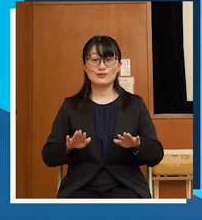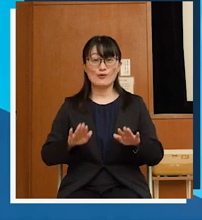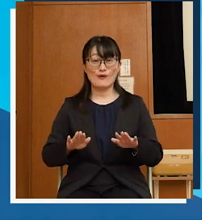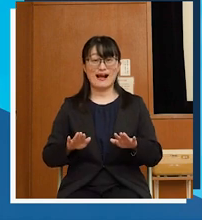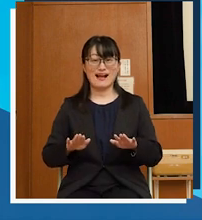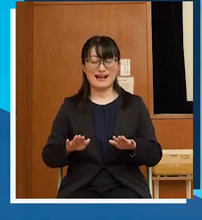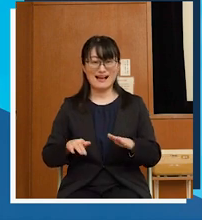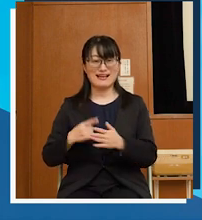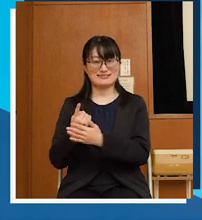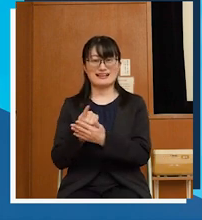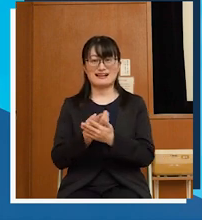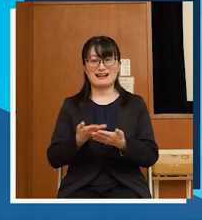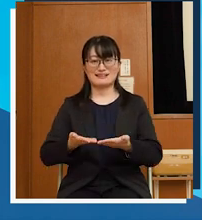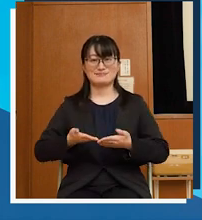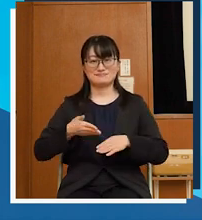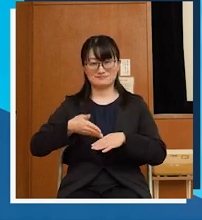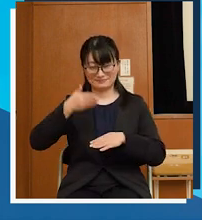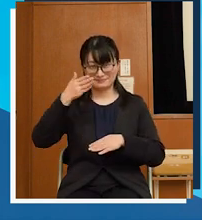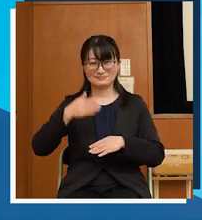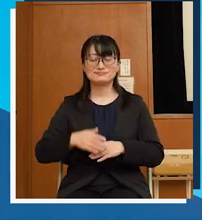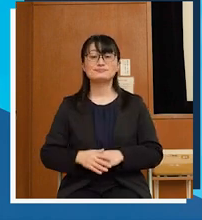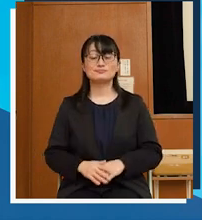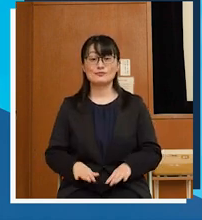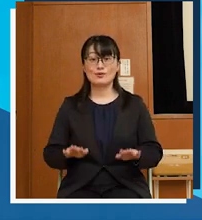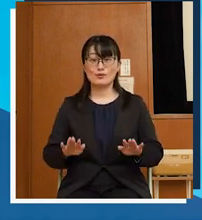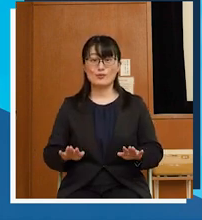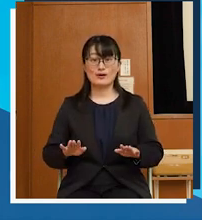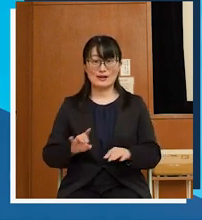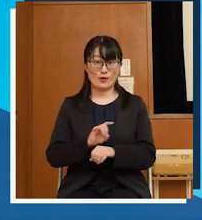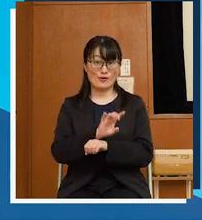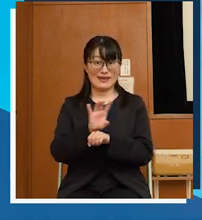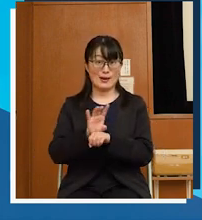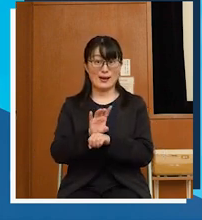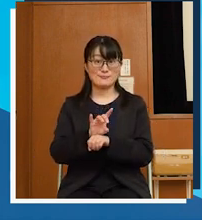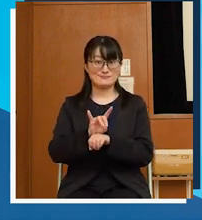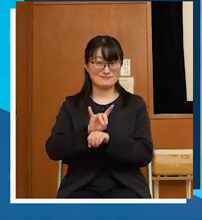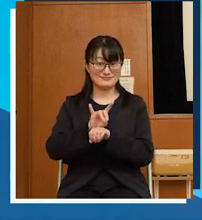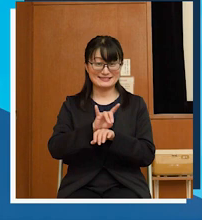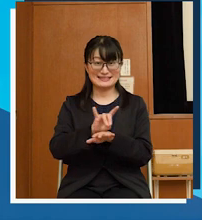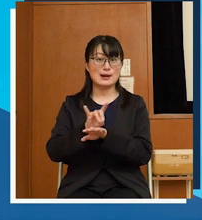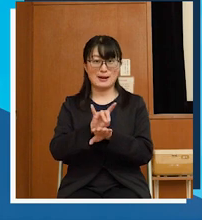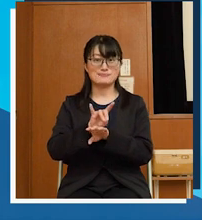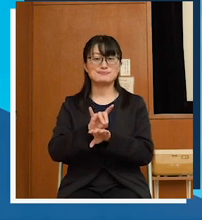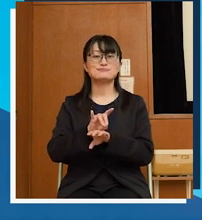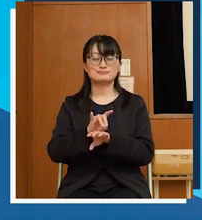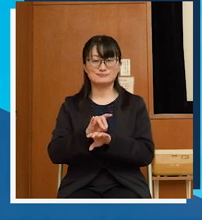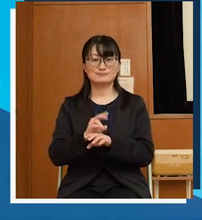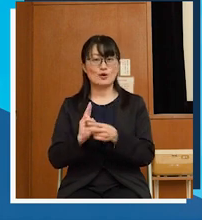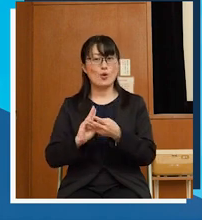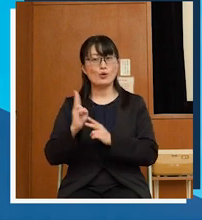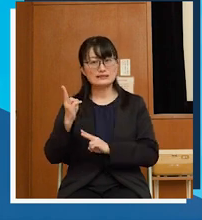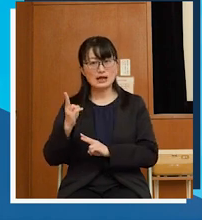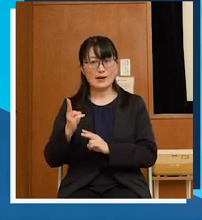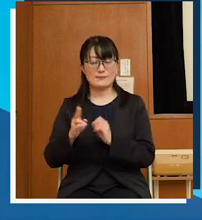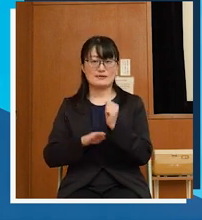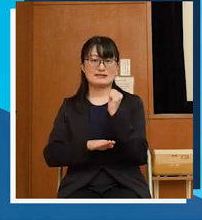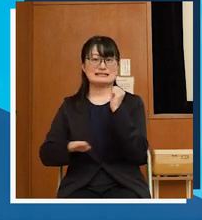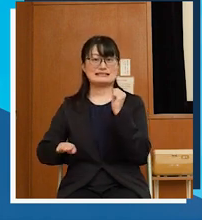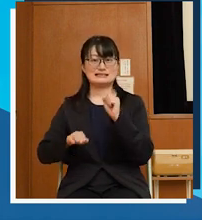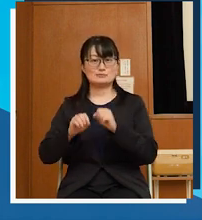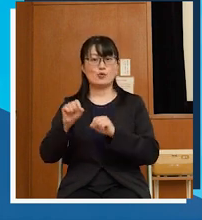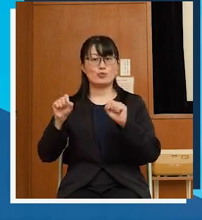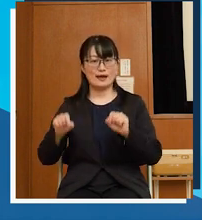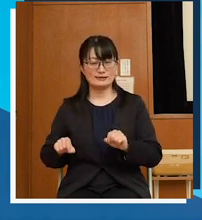参加いただきありがとうございますこの東キャラバンは先田さんからもありました通り沖縄県の基地問題と基地負担の